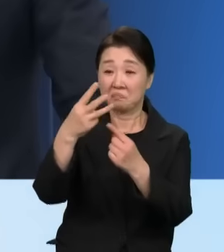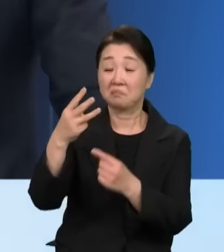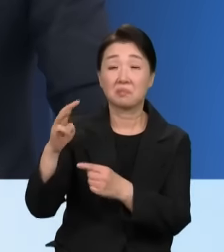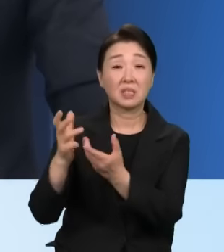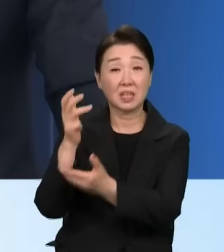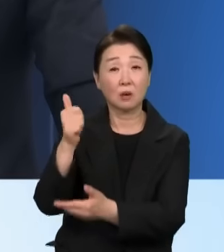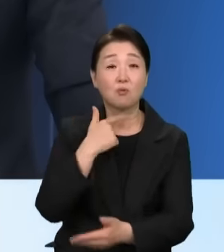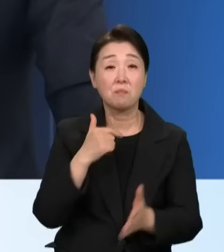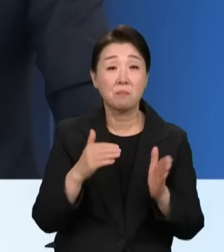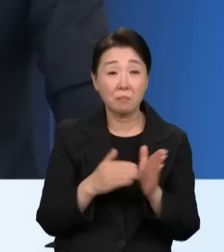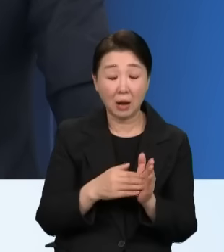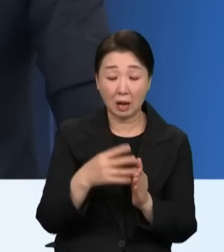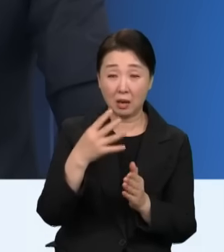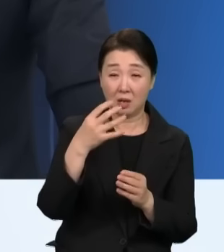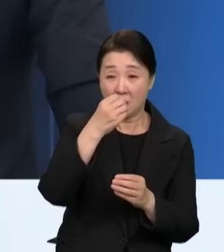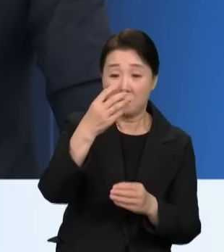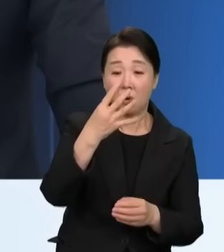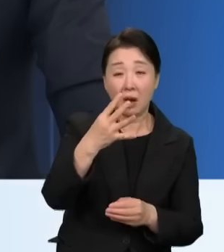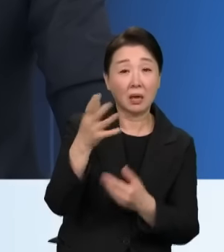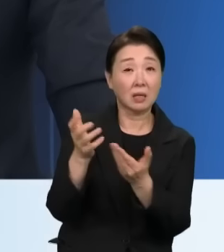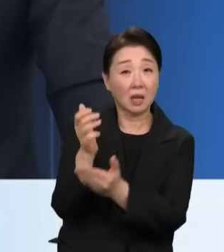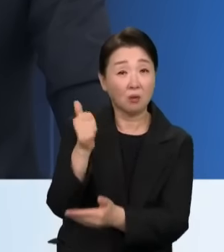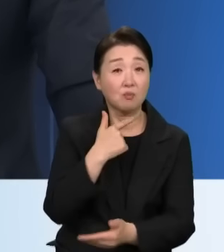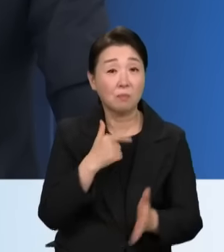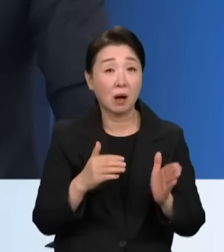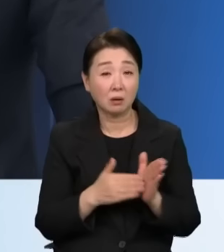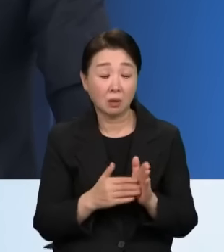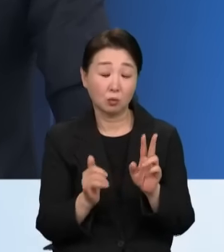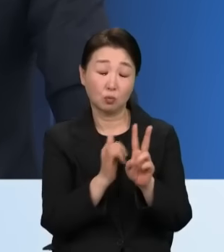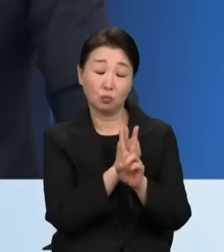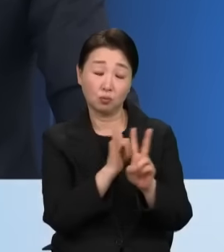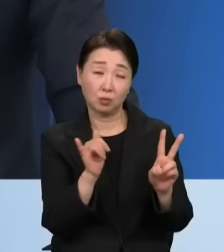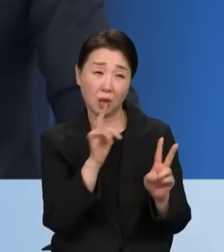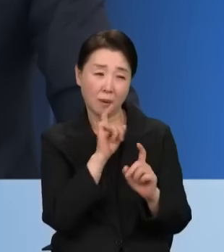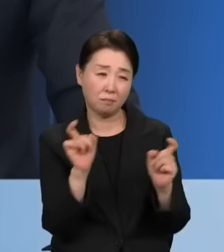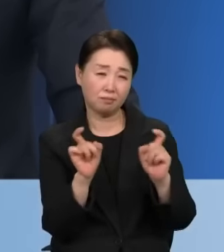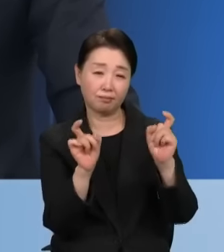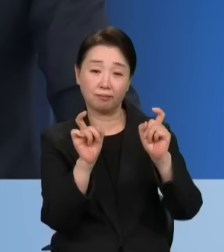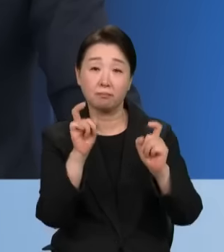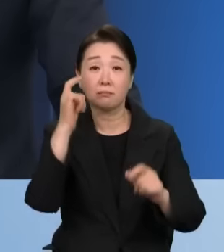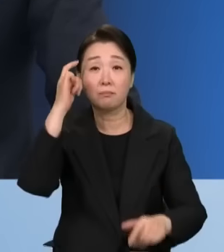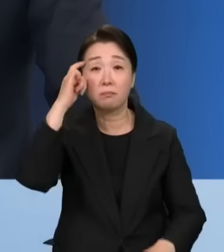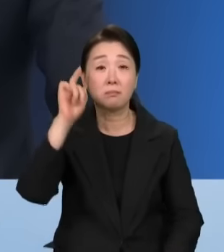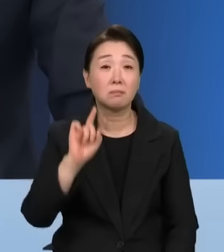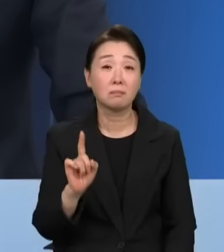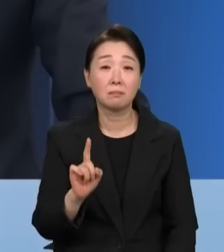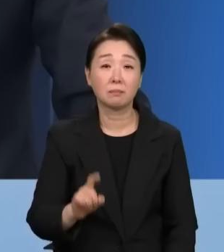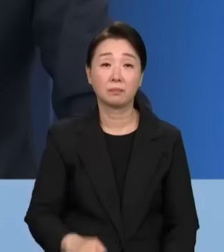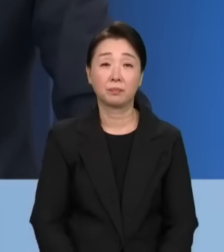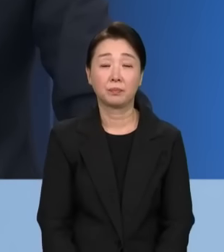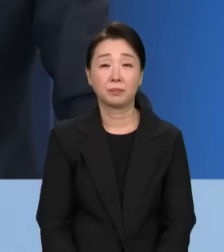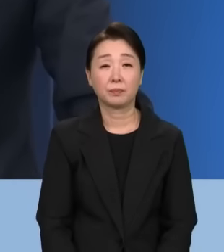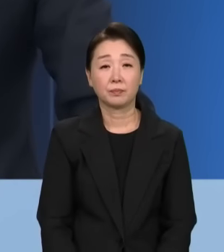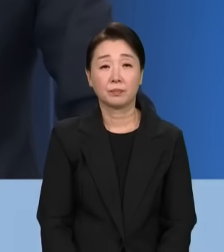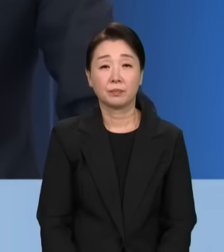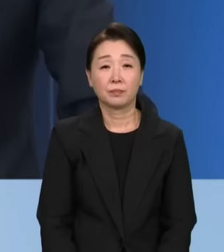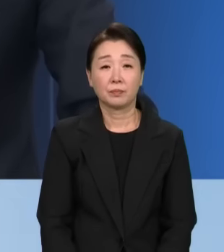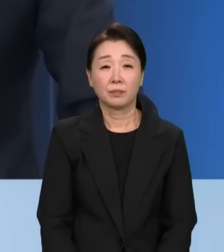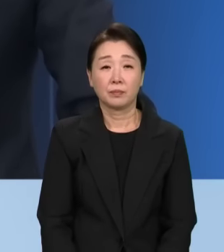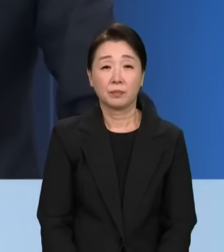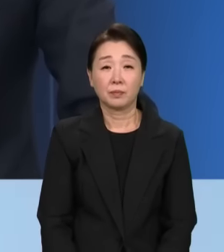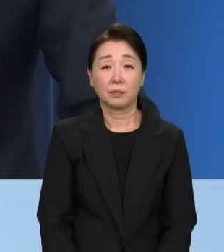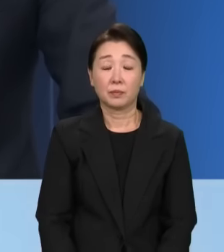삼장군 이죠 갑자기 논란이이 두 사람의 진실공방으로 번지는 분위기인데요 그렇습니다 실제 그